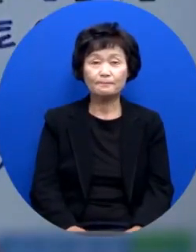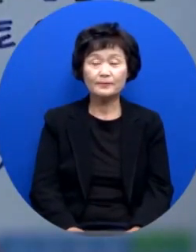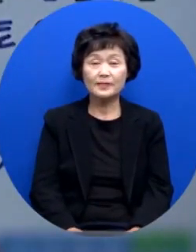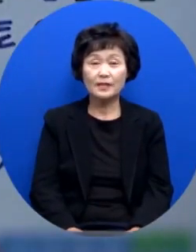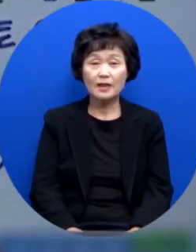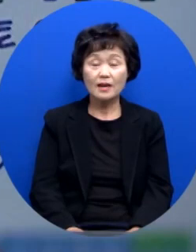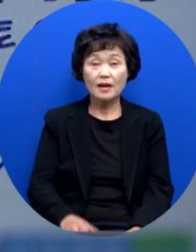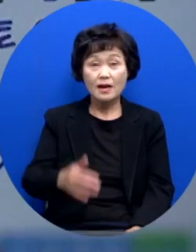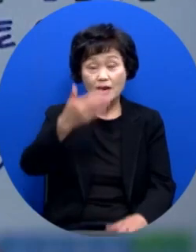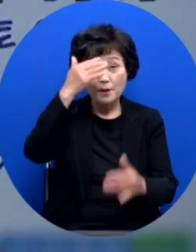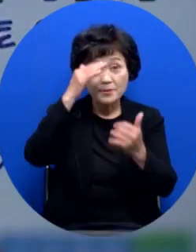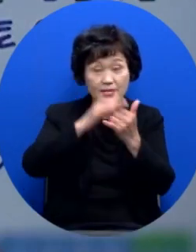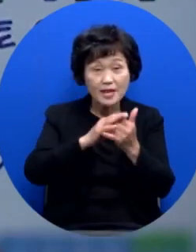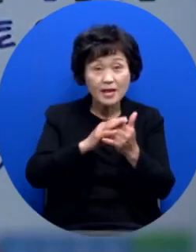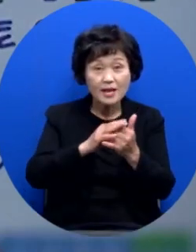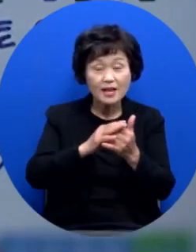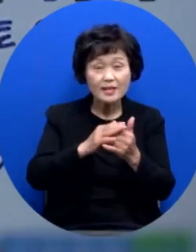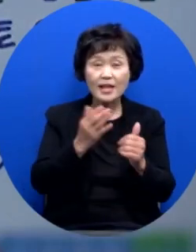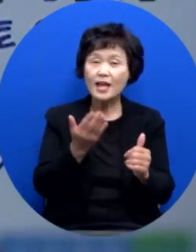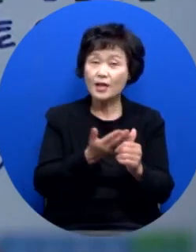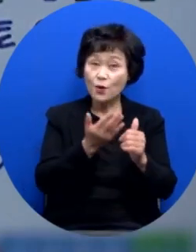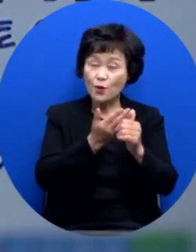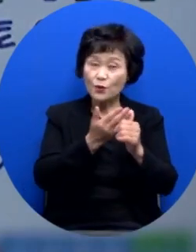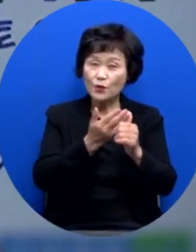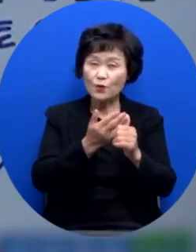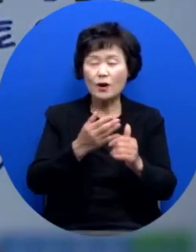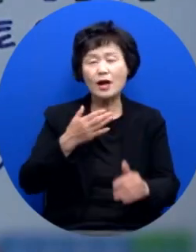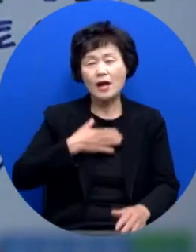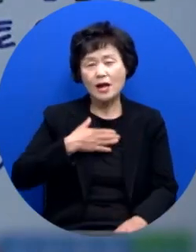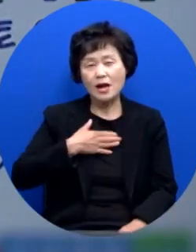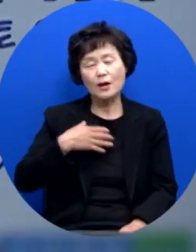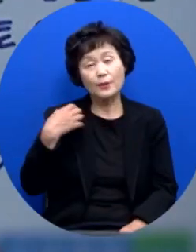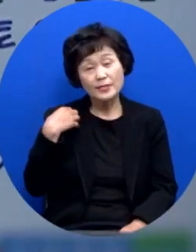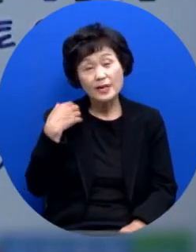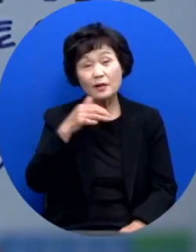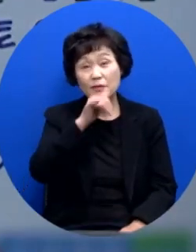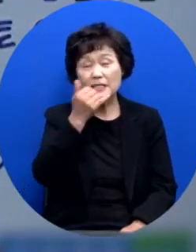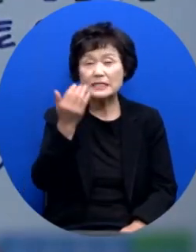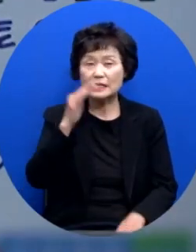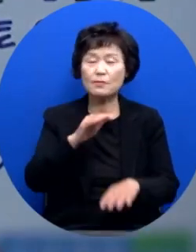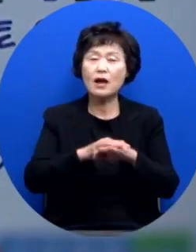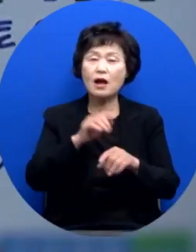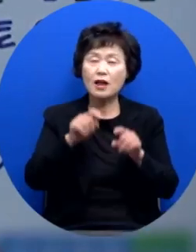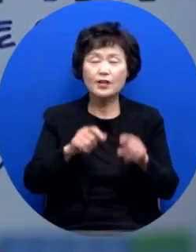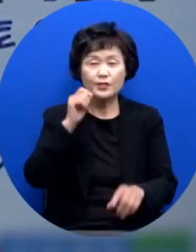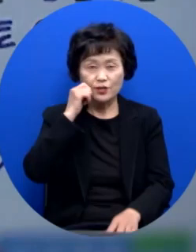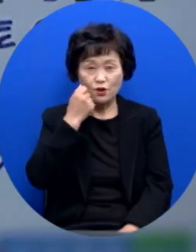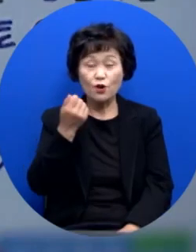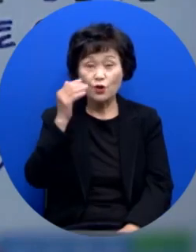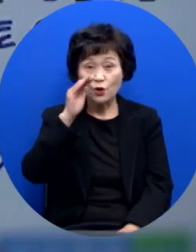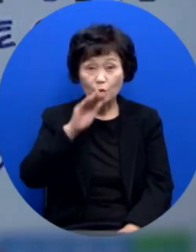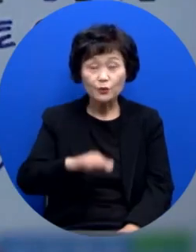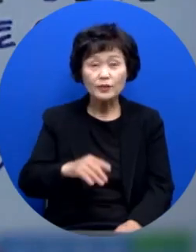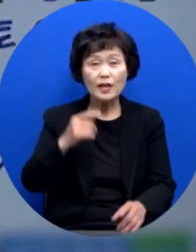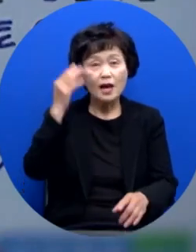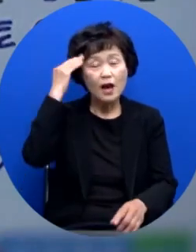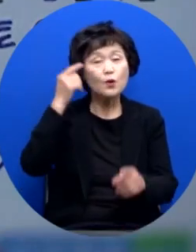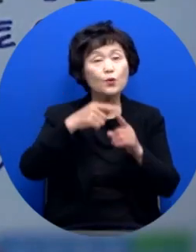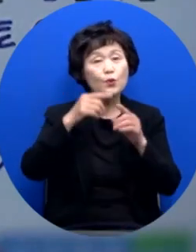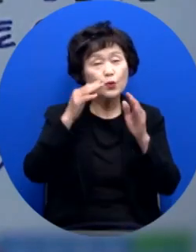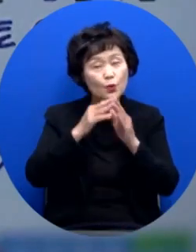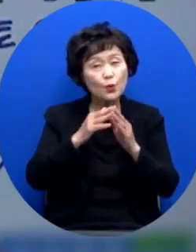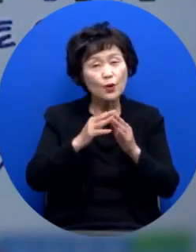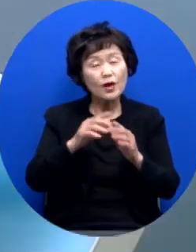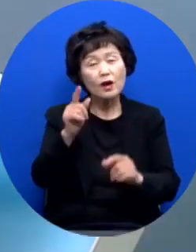다음 세대 양육 모두가 책임은 느끼지만 실천은 쉽지 않은 것 같습니다. 우리의 다음 세대 한국교회가 어떤 마음으로 어떤 자세로